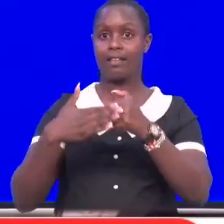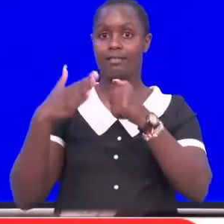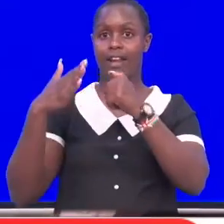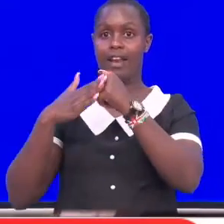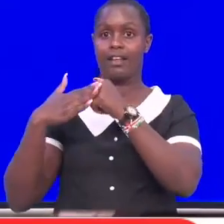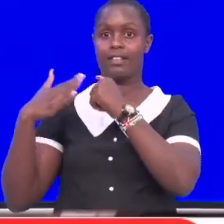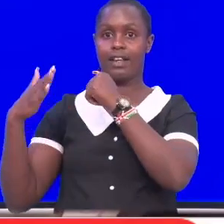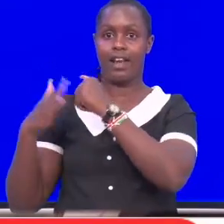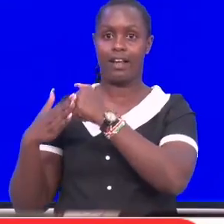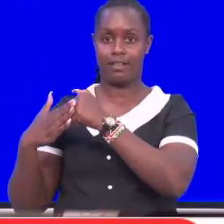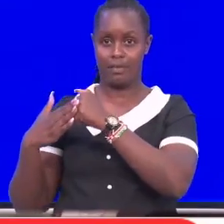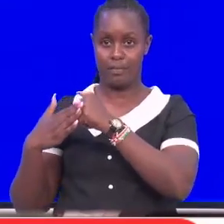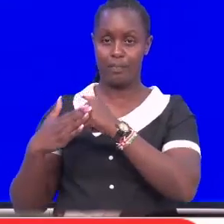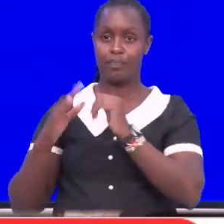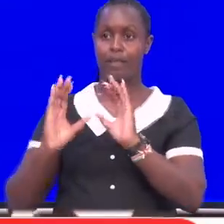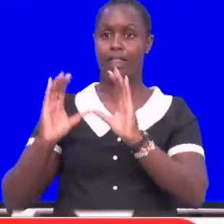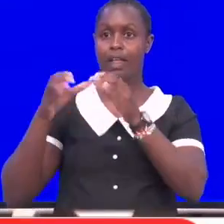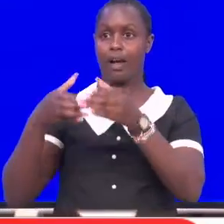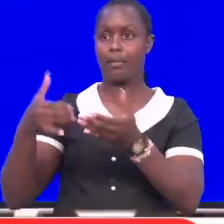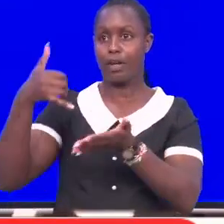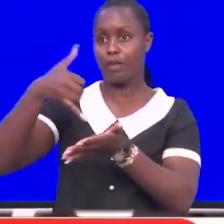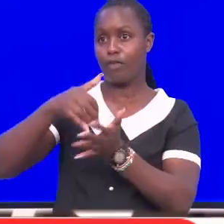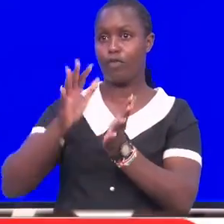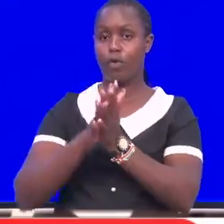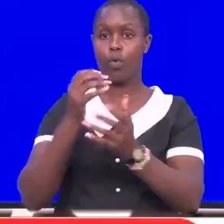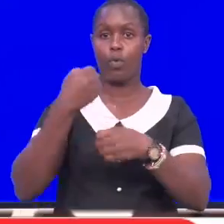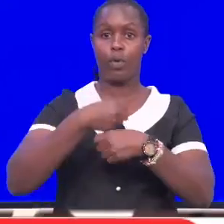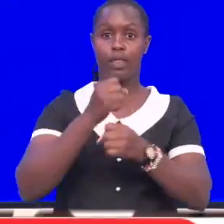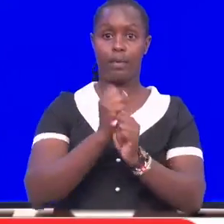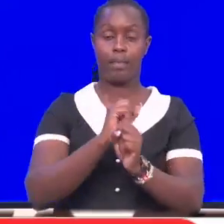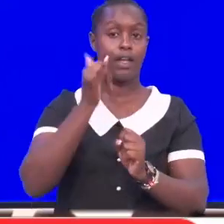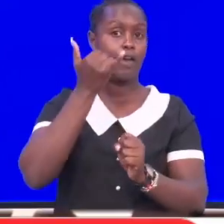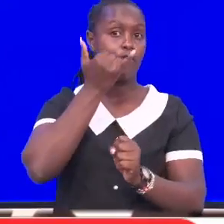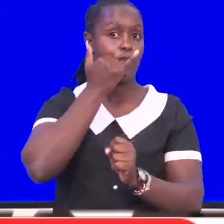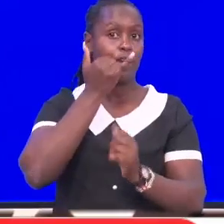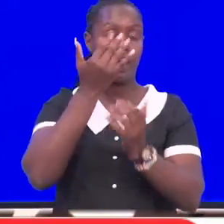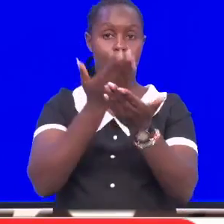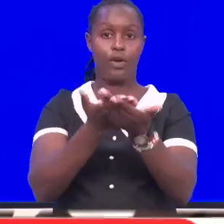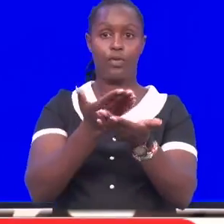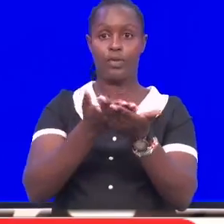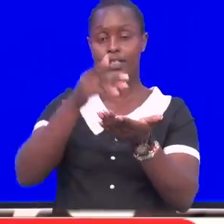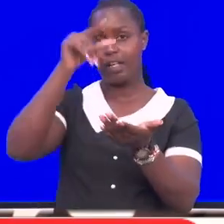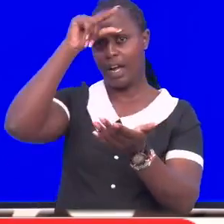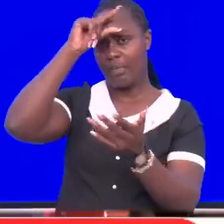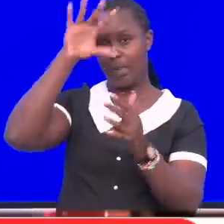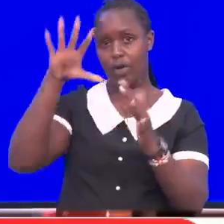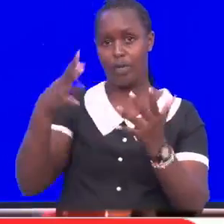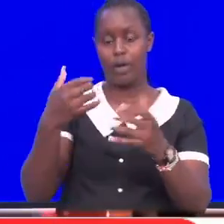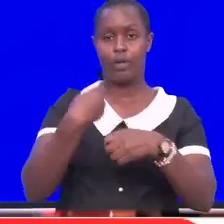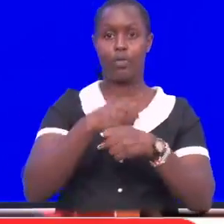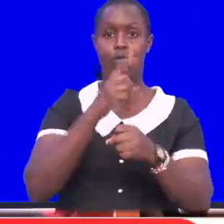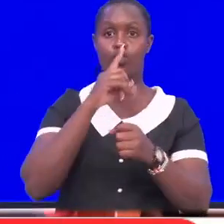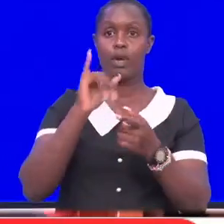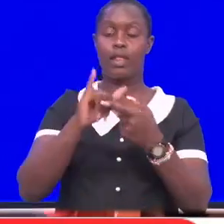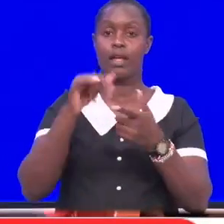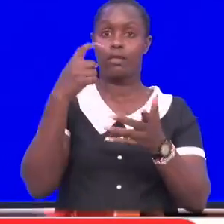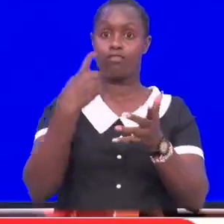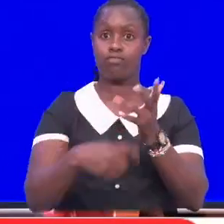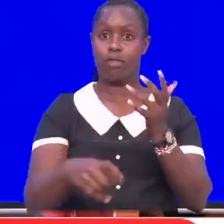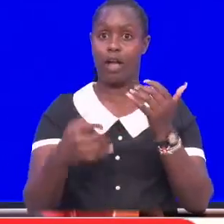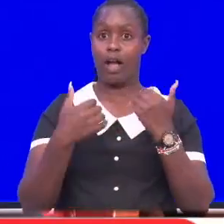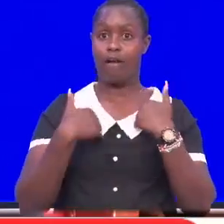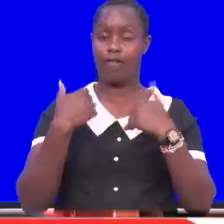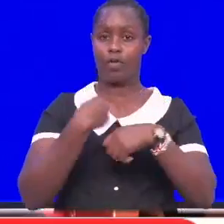7999 mtawalia. Kampuni zinazohusika katika uundaji wa simu hizo zimeomba serikali kuweka ruzuku ili kuhakikisha bei ni